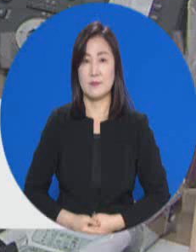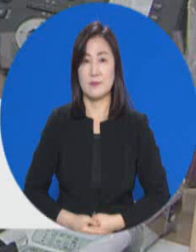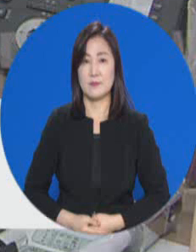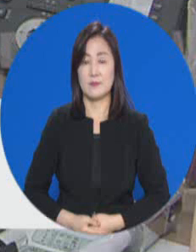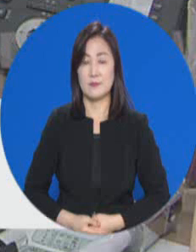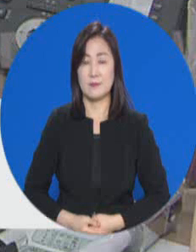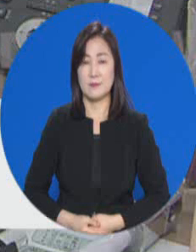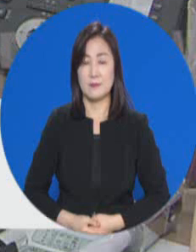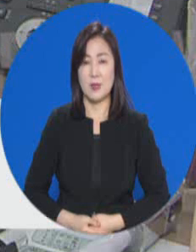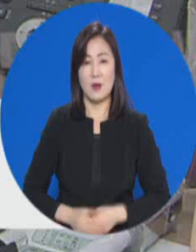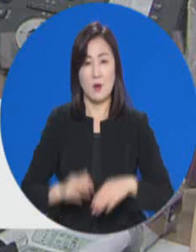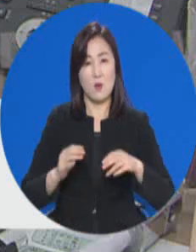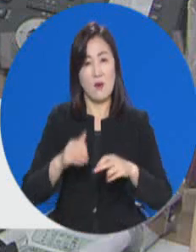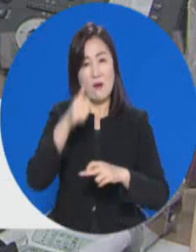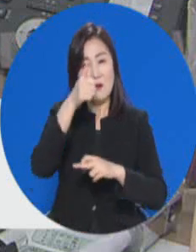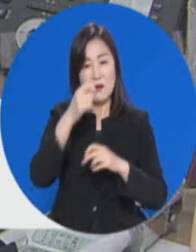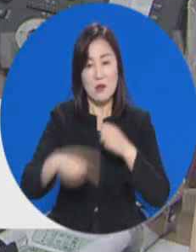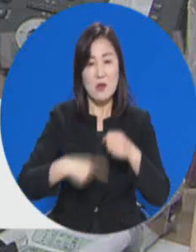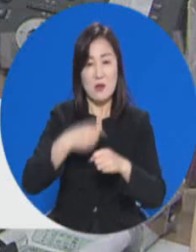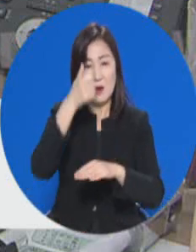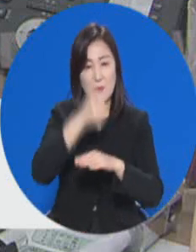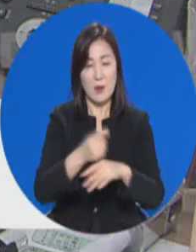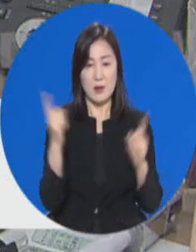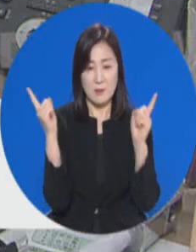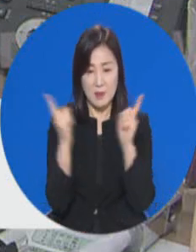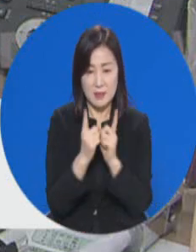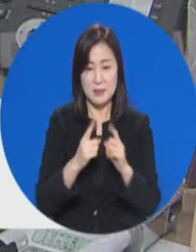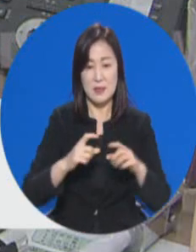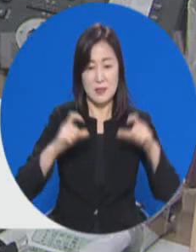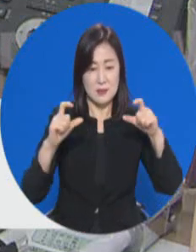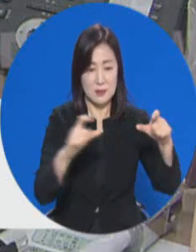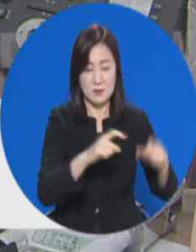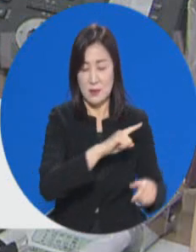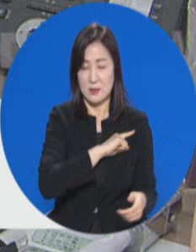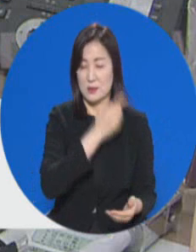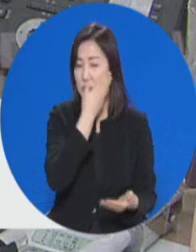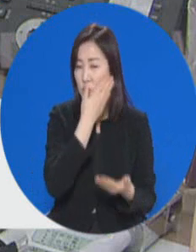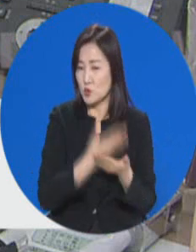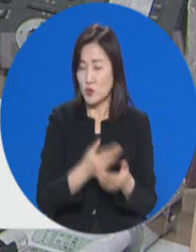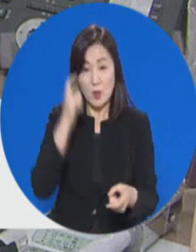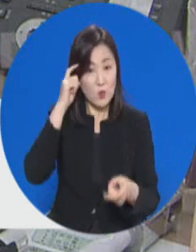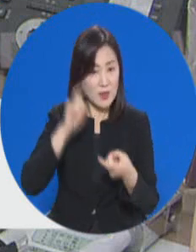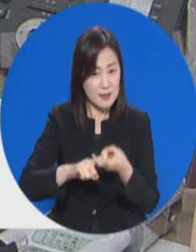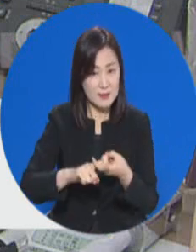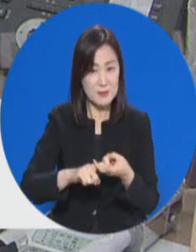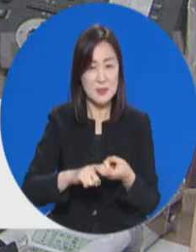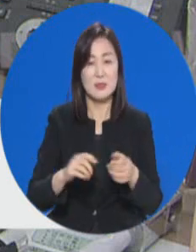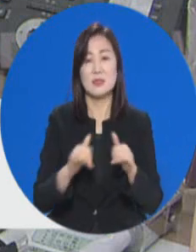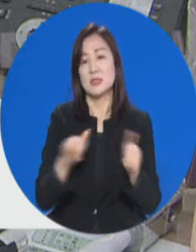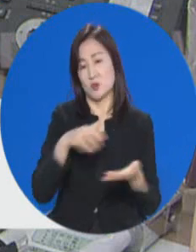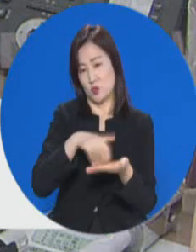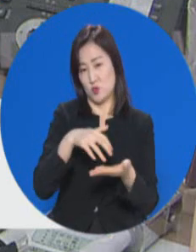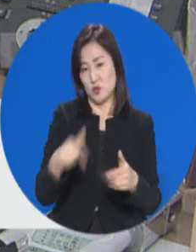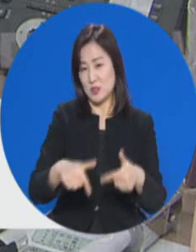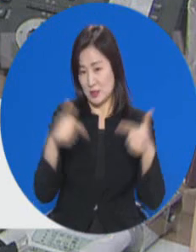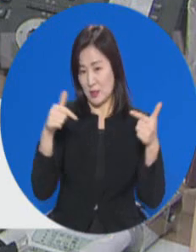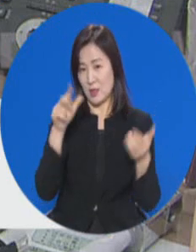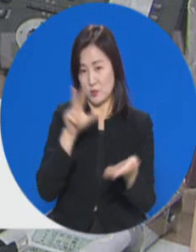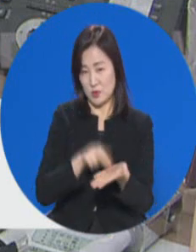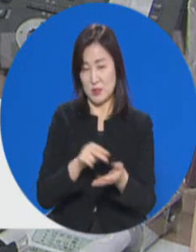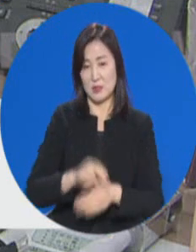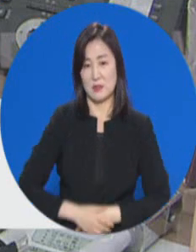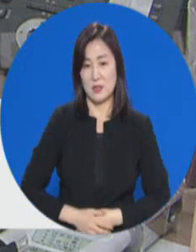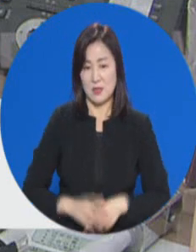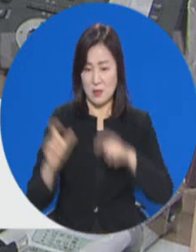네, 연말을 맞아 다시 지자체별 최대 관심 사안으로 인구 증감이 대두되고 있습니다. 네, 지역마다 인구수가